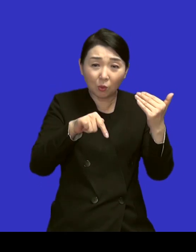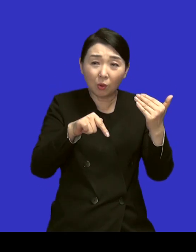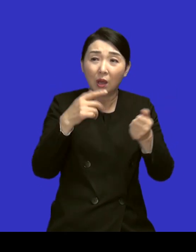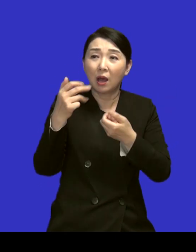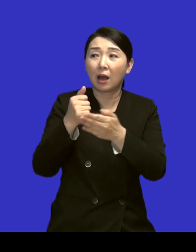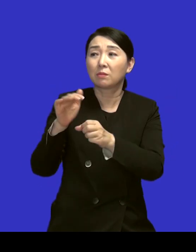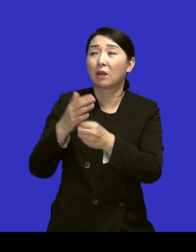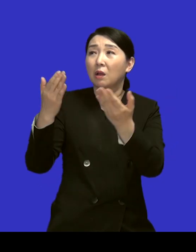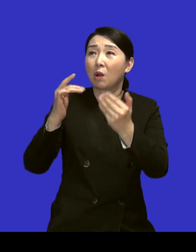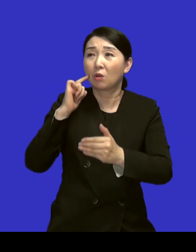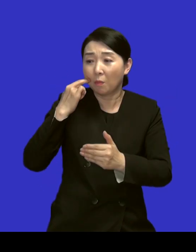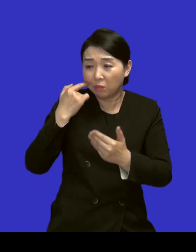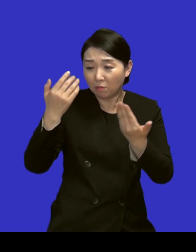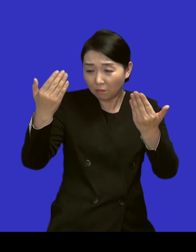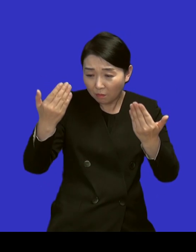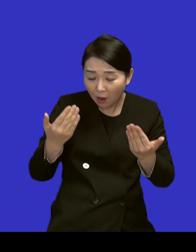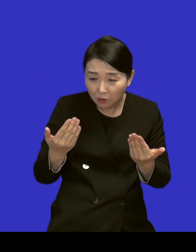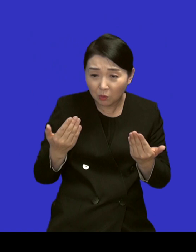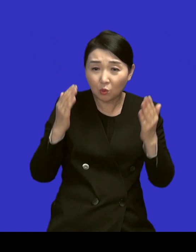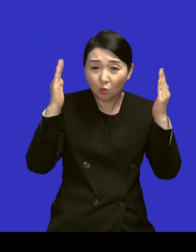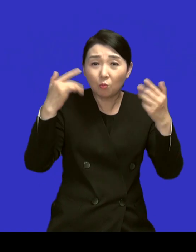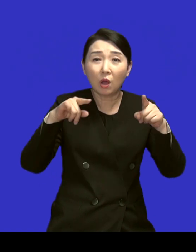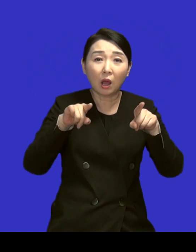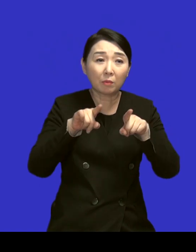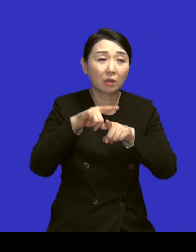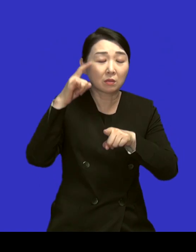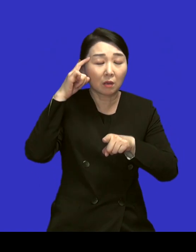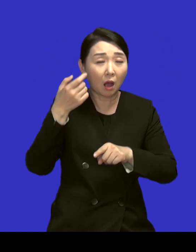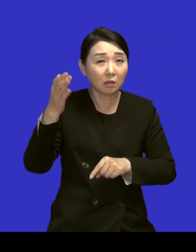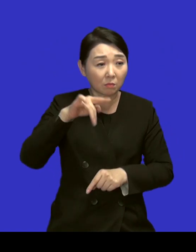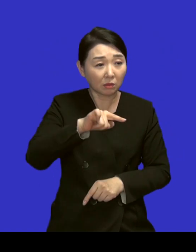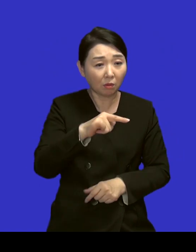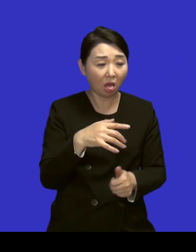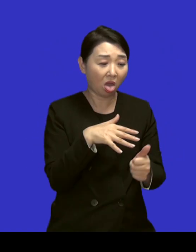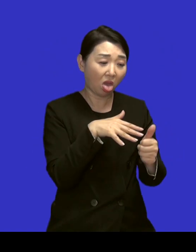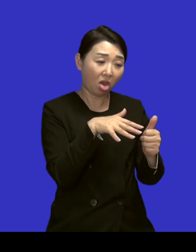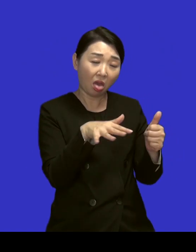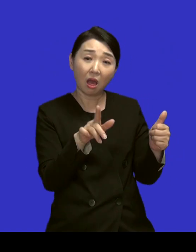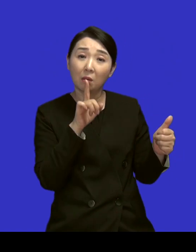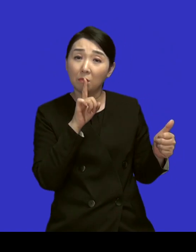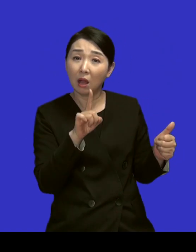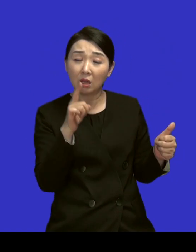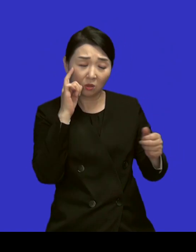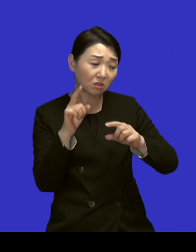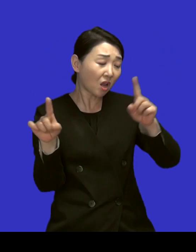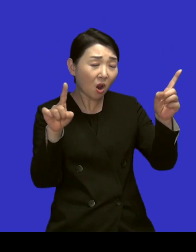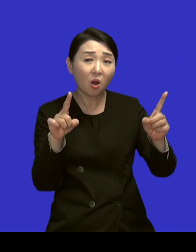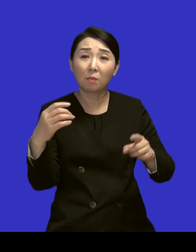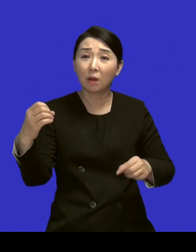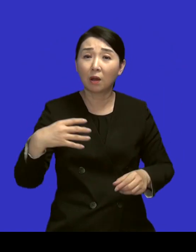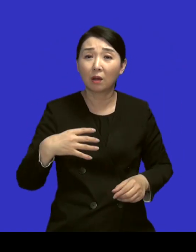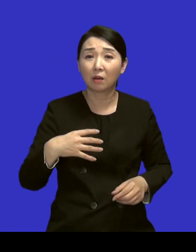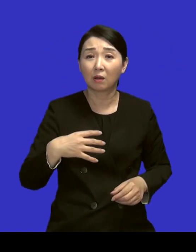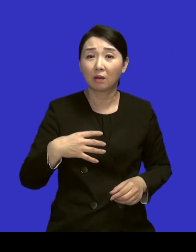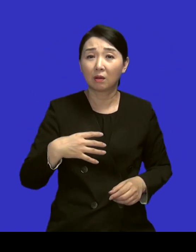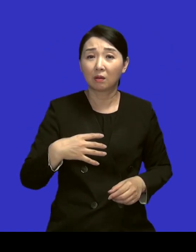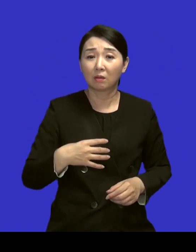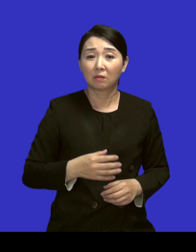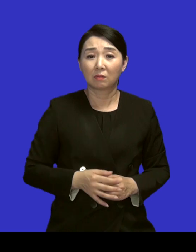선지동산만 꿈꿨는데 너 왕따야, 너 미움 닦고 있어, 정신 똑바로 차려 이런 말을 들으니까